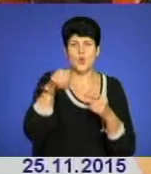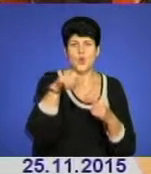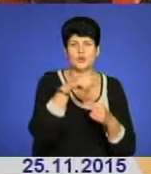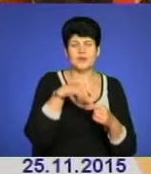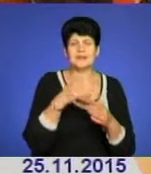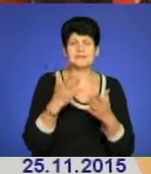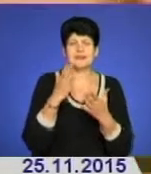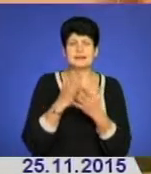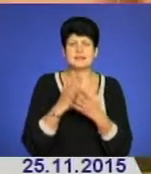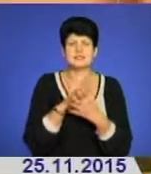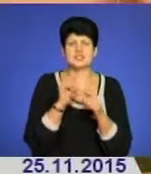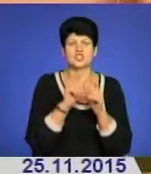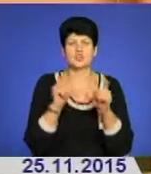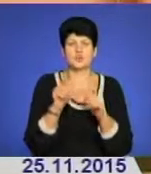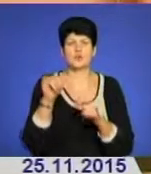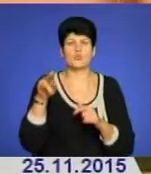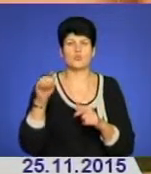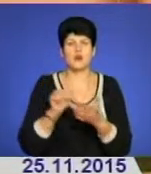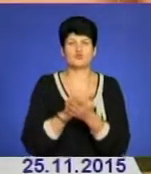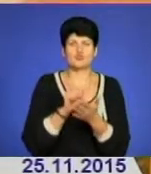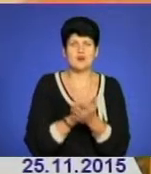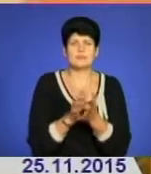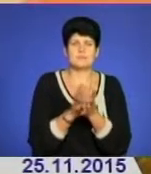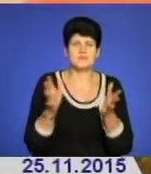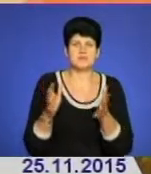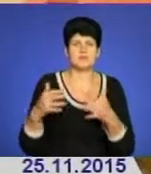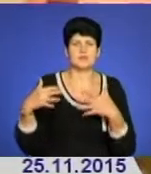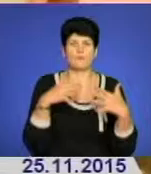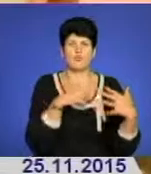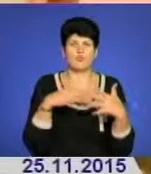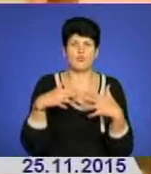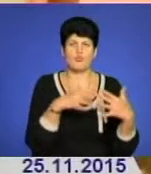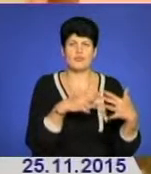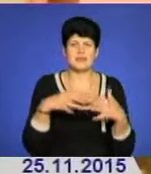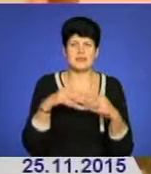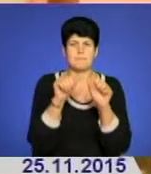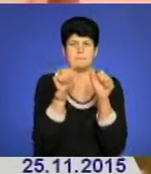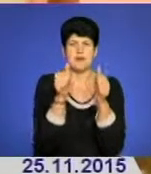штаби УПА, друкарні, найбільші бої та пам'ятники повстанському руху.